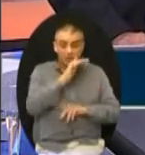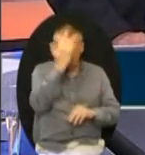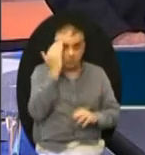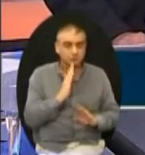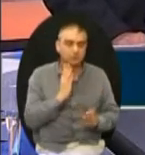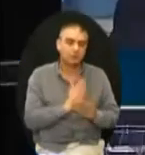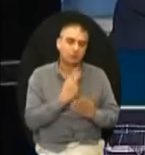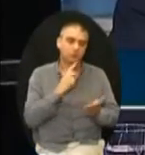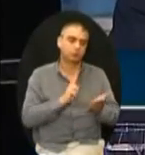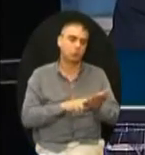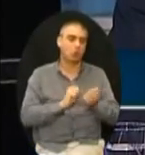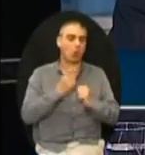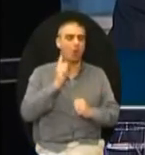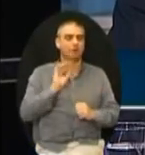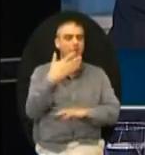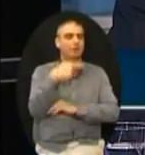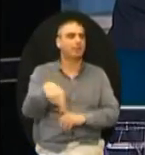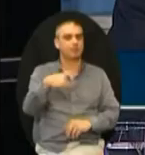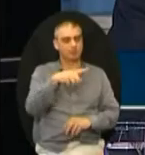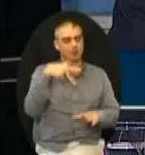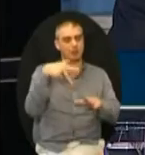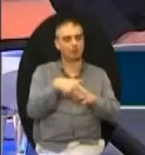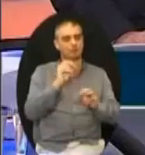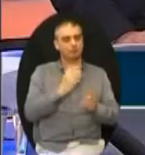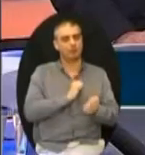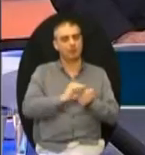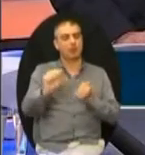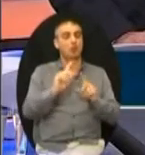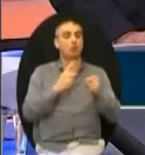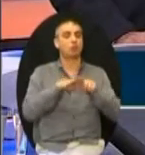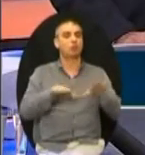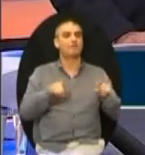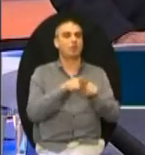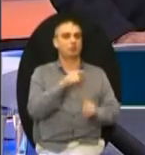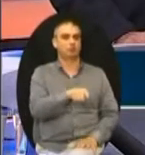משמעו זכותה או חובתה של המדינה להתערב כדי למגר תופעות כאלה,